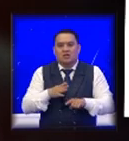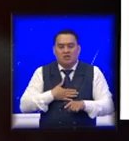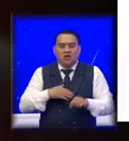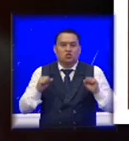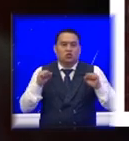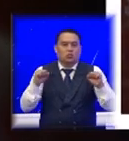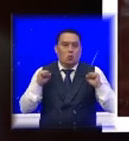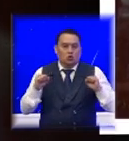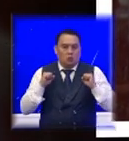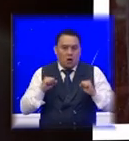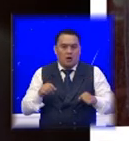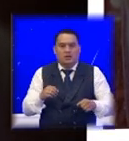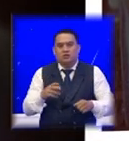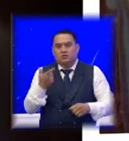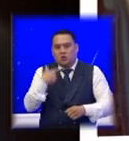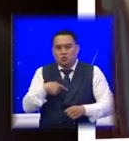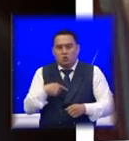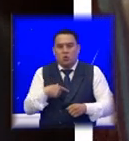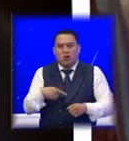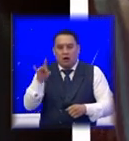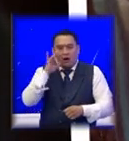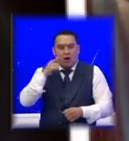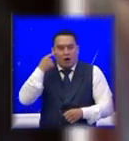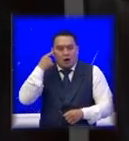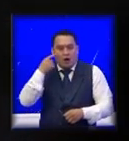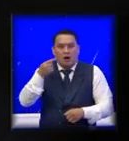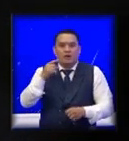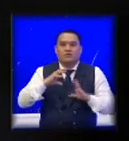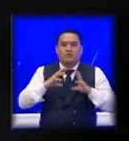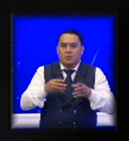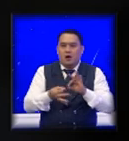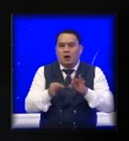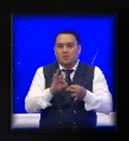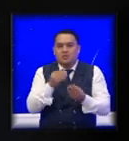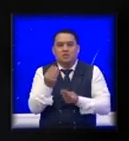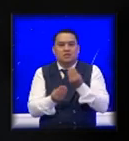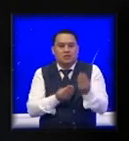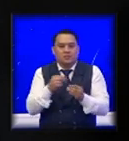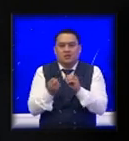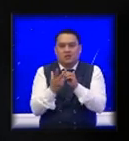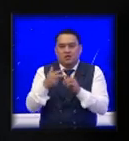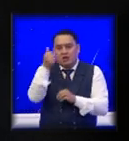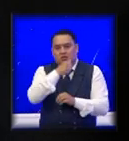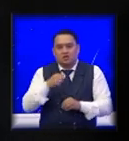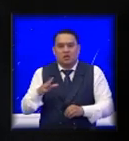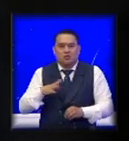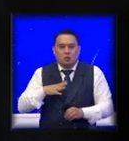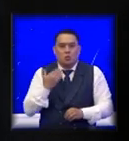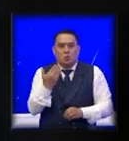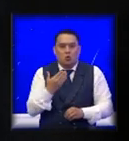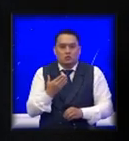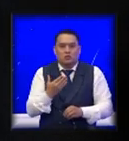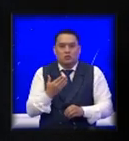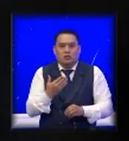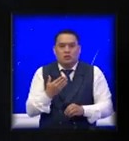тяжелые атлеты прочно закрепили за собой пьедесталы чемпионатов Азии и мира, азиатских и олимпийских игр. В 2013 году